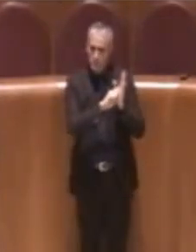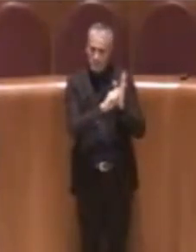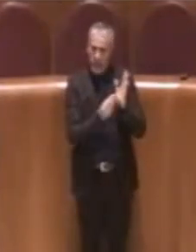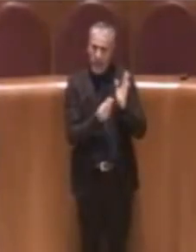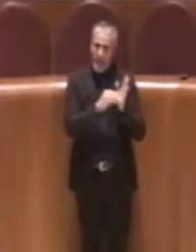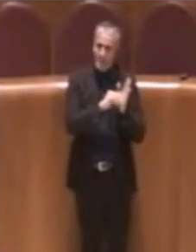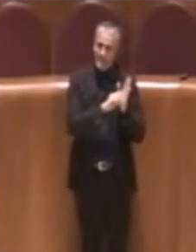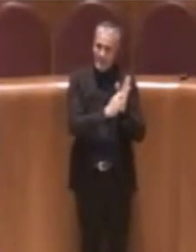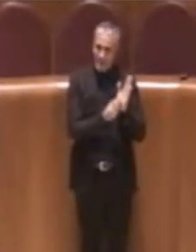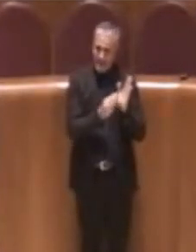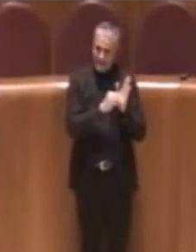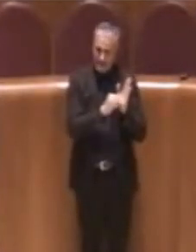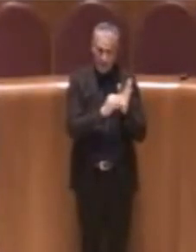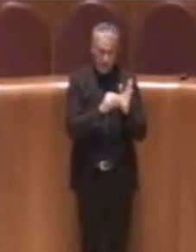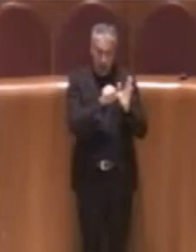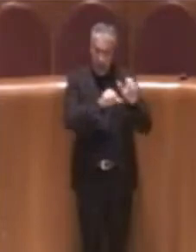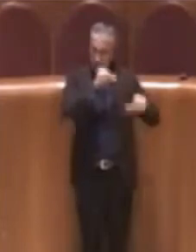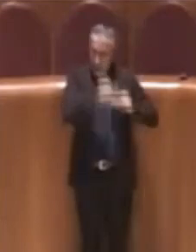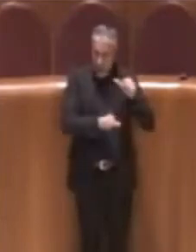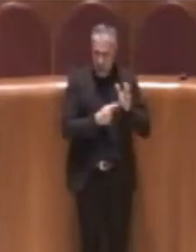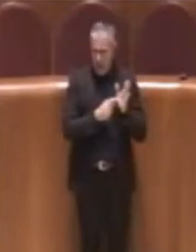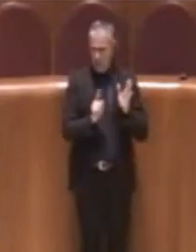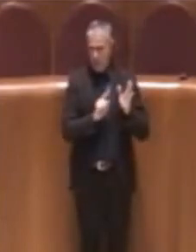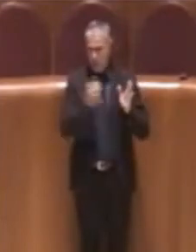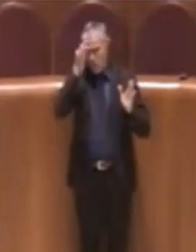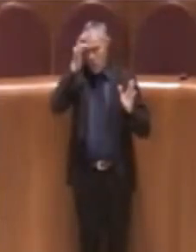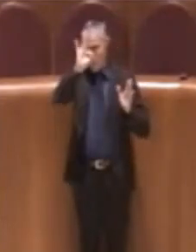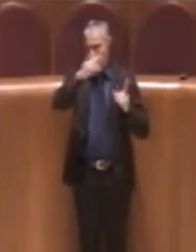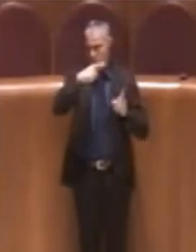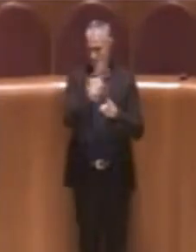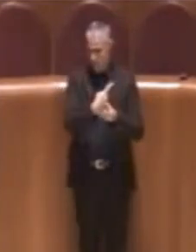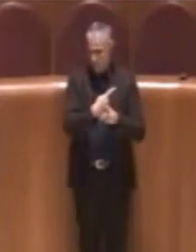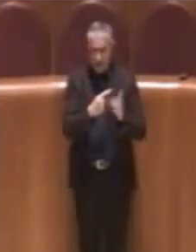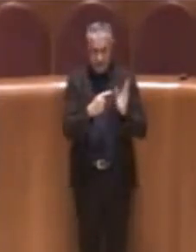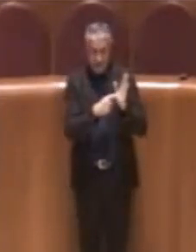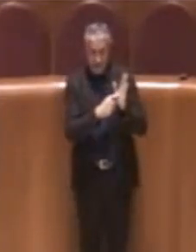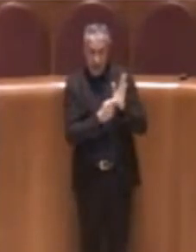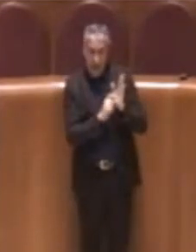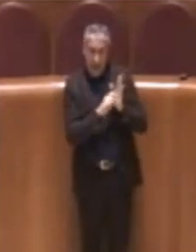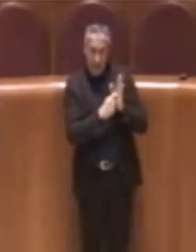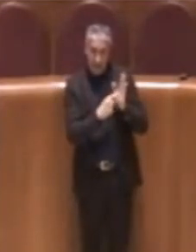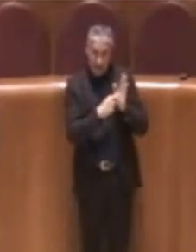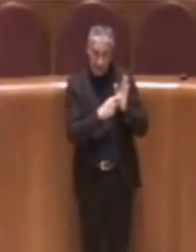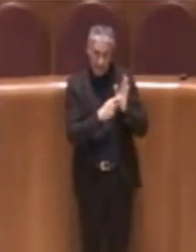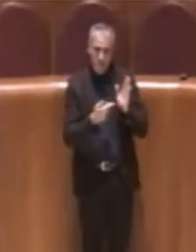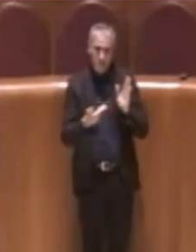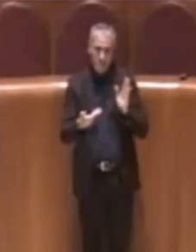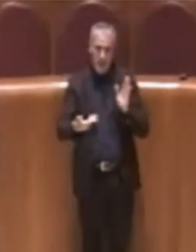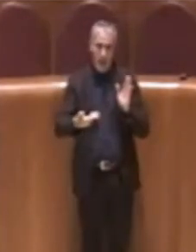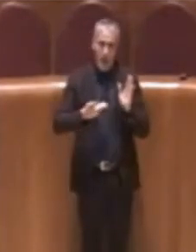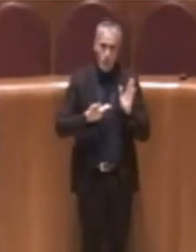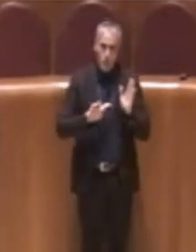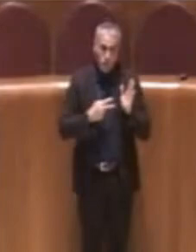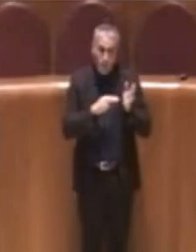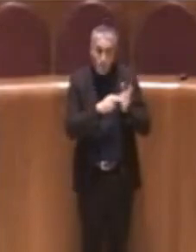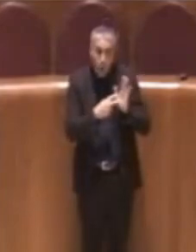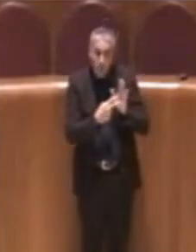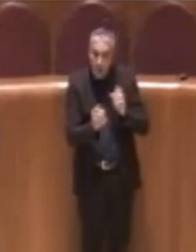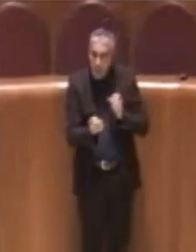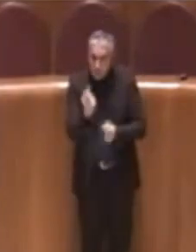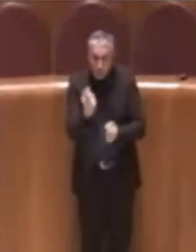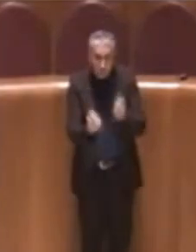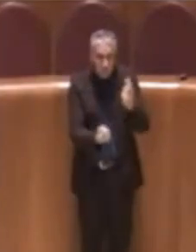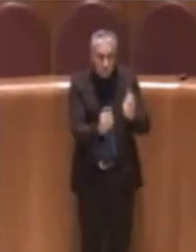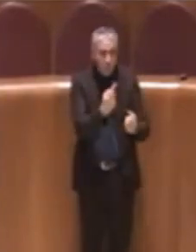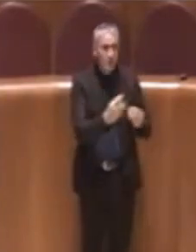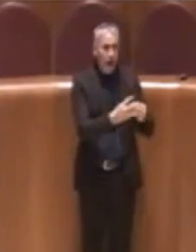l'intento politico, ma che permettono di risolvere problemi che tecnicamente erano stati sollevati dai